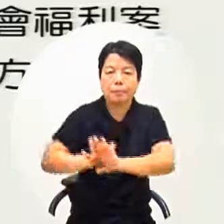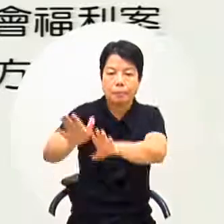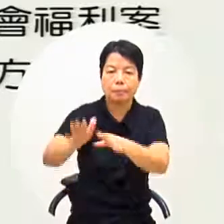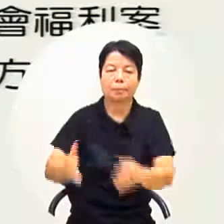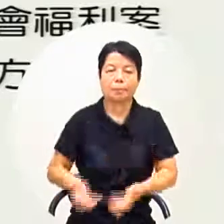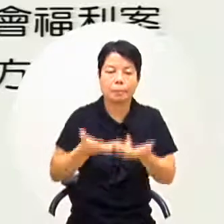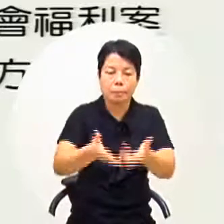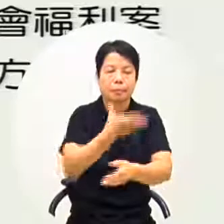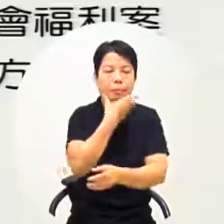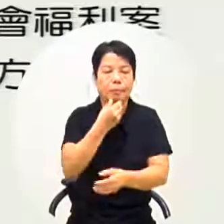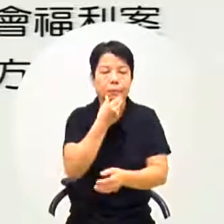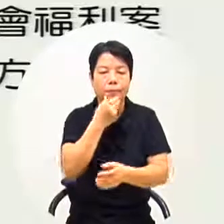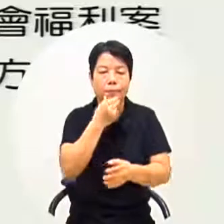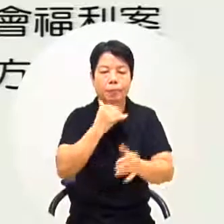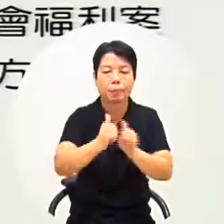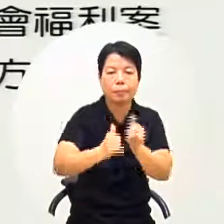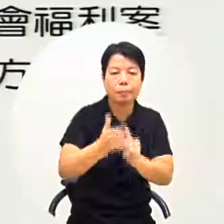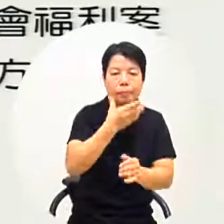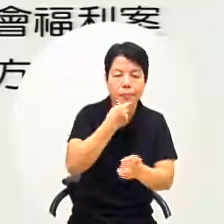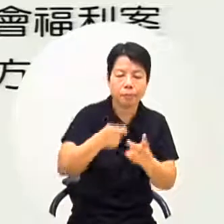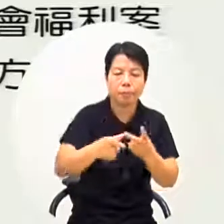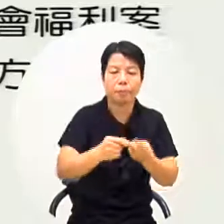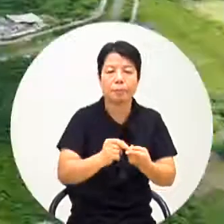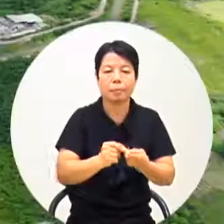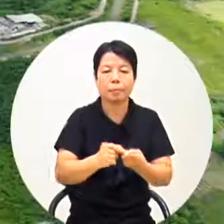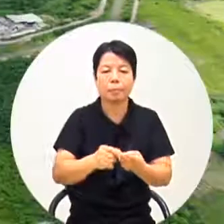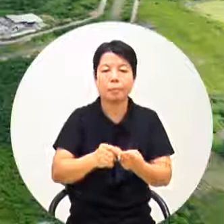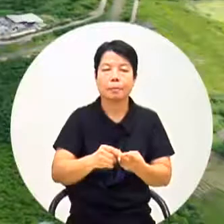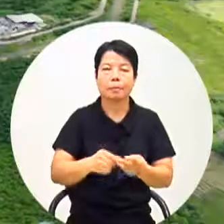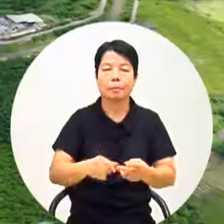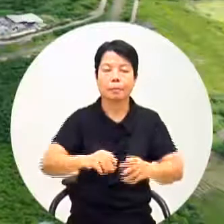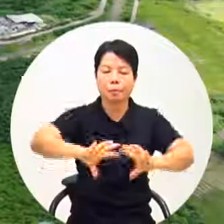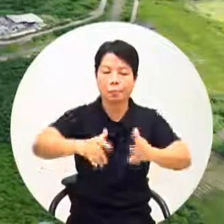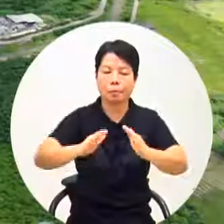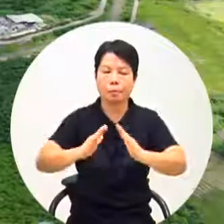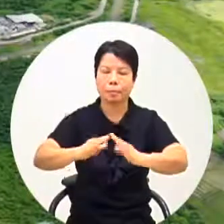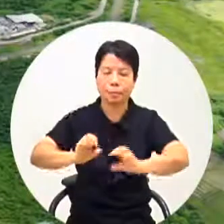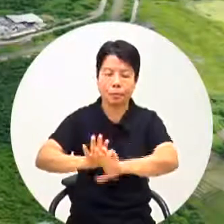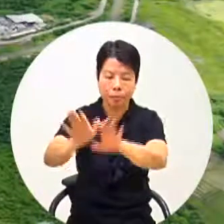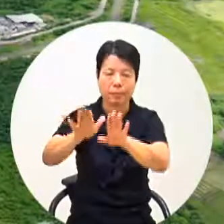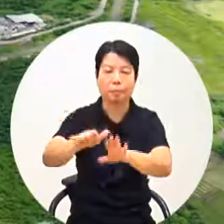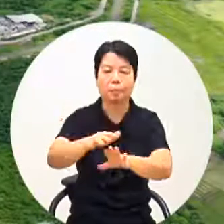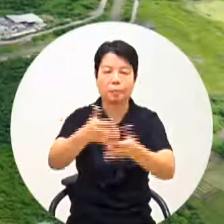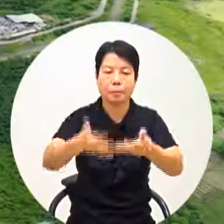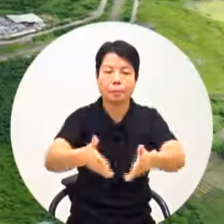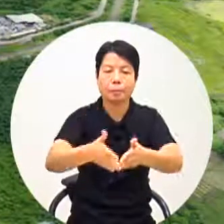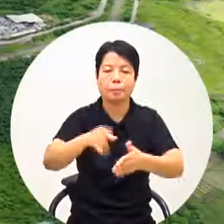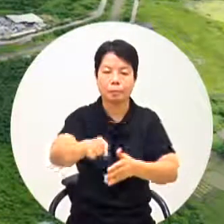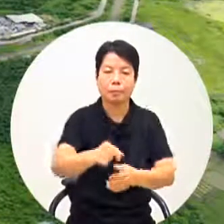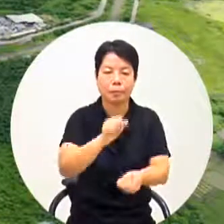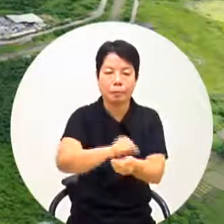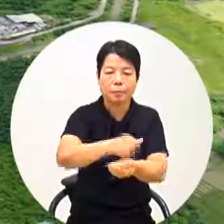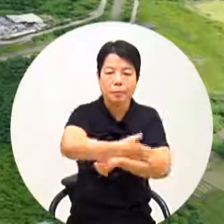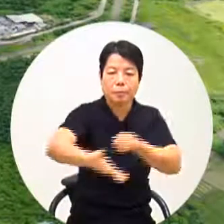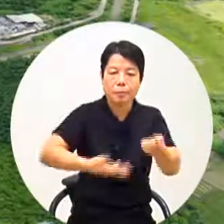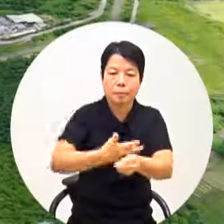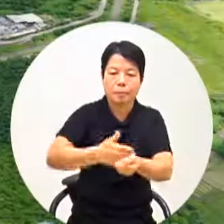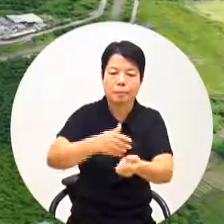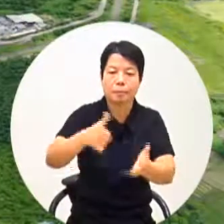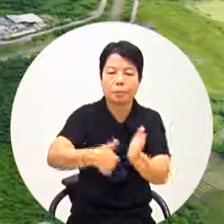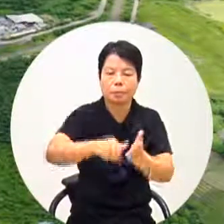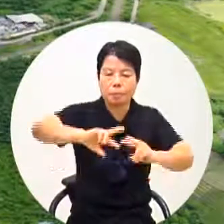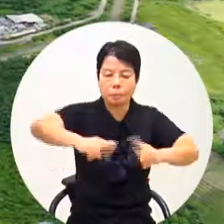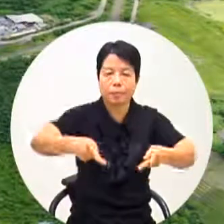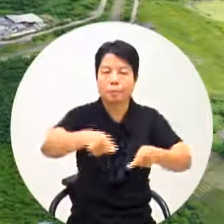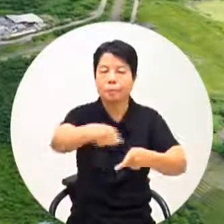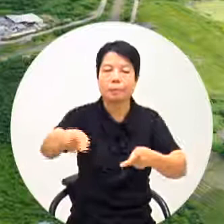福利及促进地方发展为重点啊。首先呢，变更澄清湖特定计划呢，配合人武产业